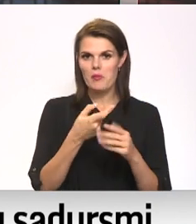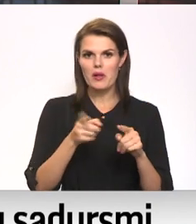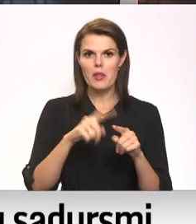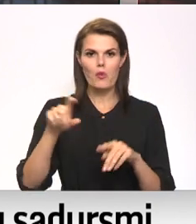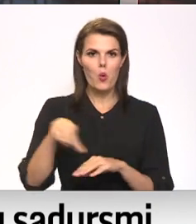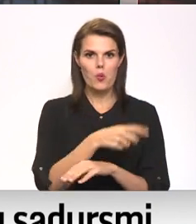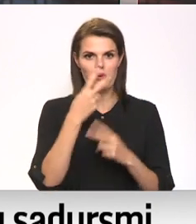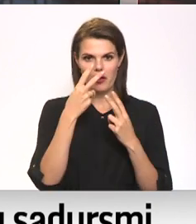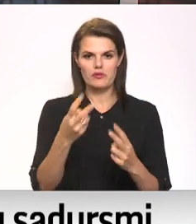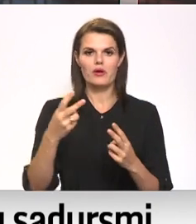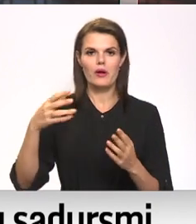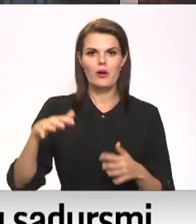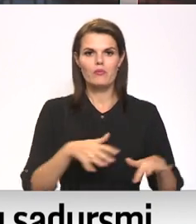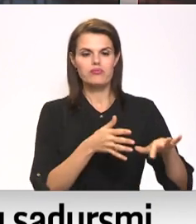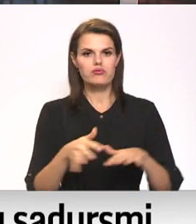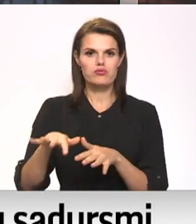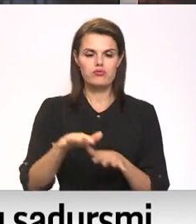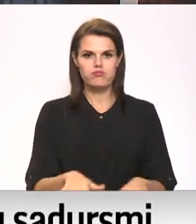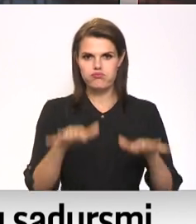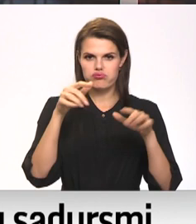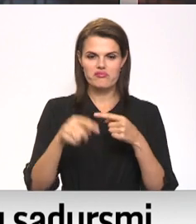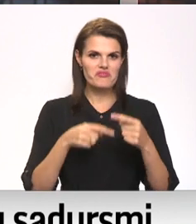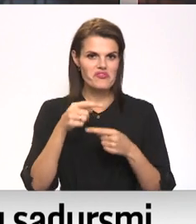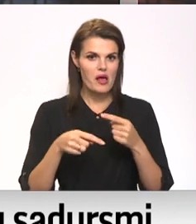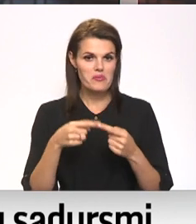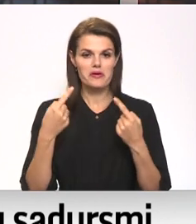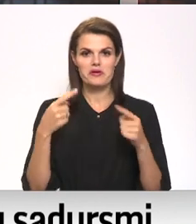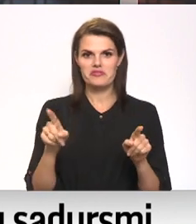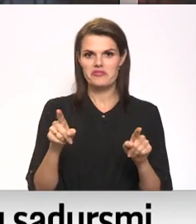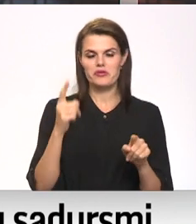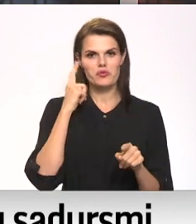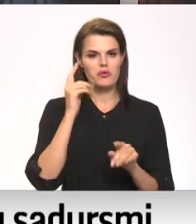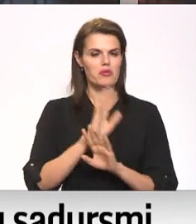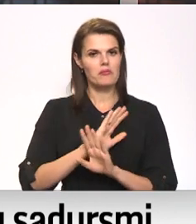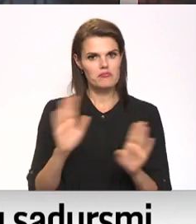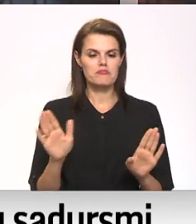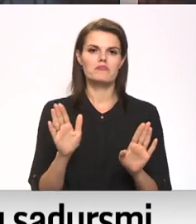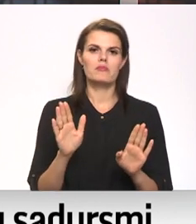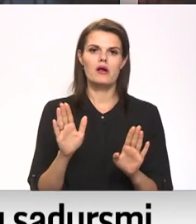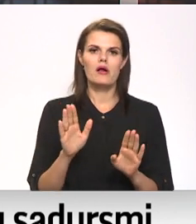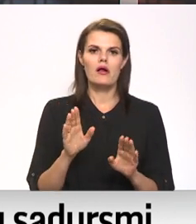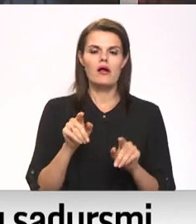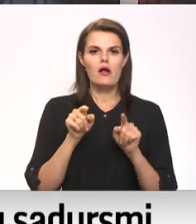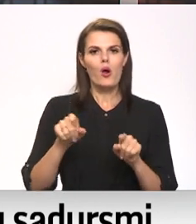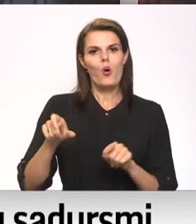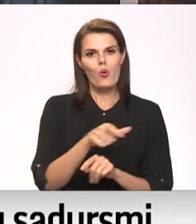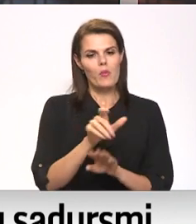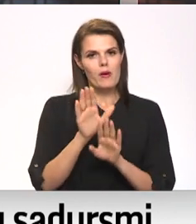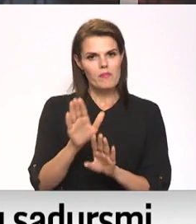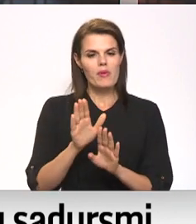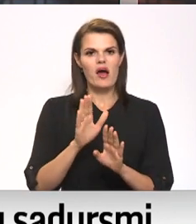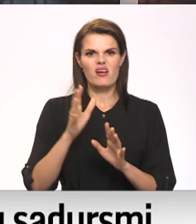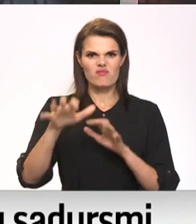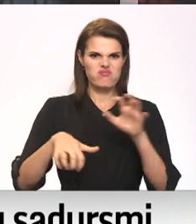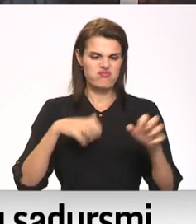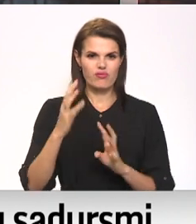ir tendence veidot aplūstošas teritorijas, otra ir citās domās, jo pārliecināti nesaudzīga upes apauguma